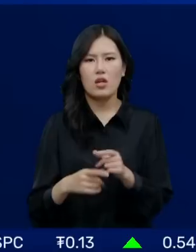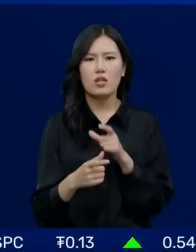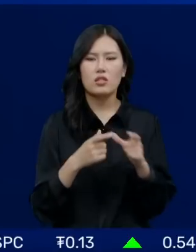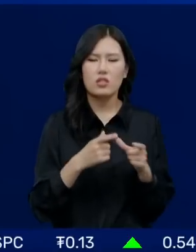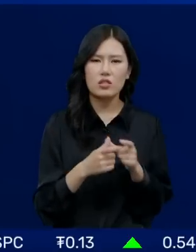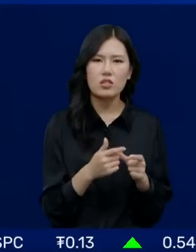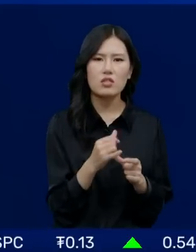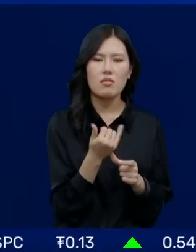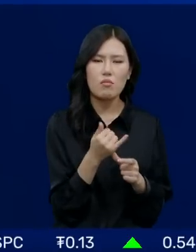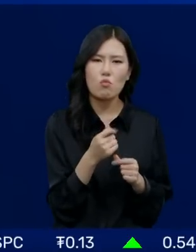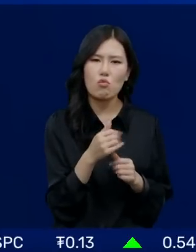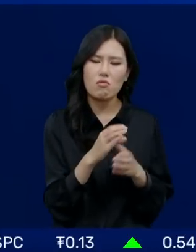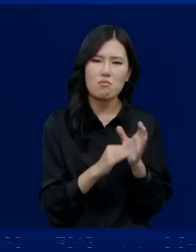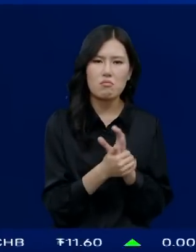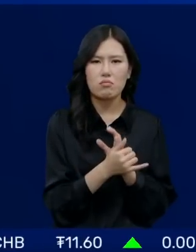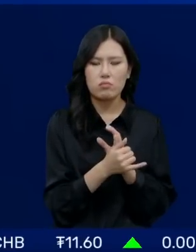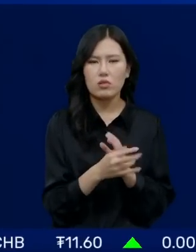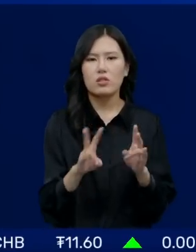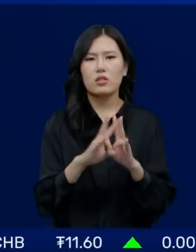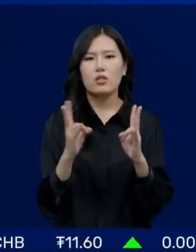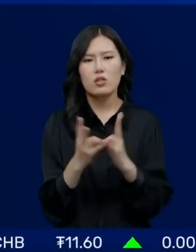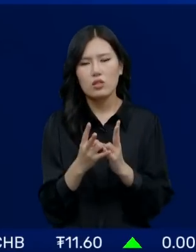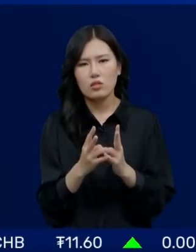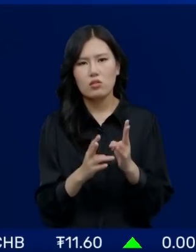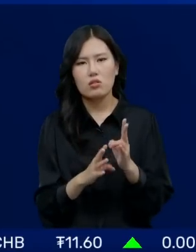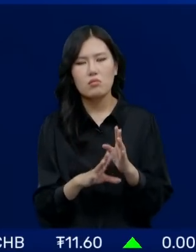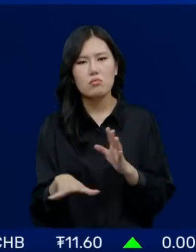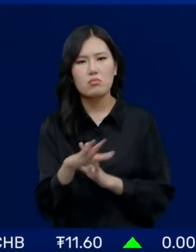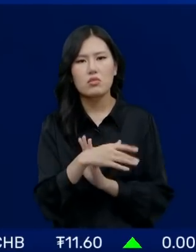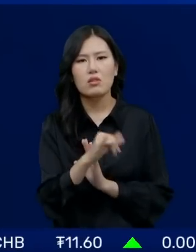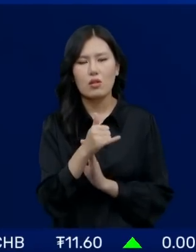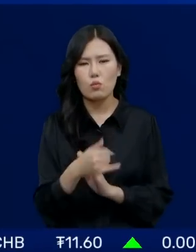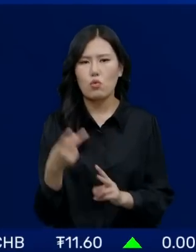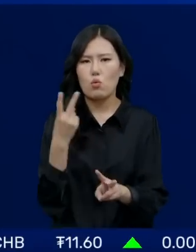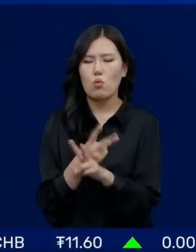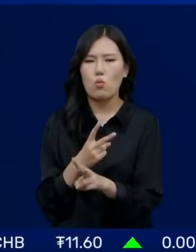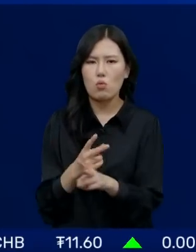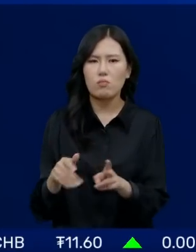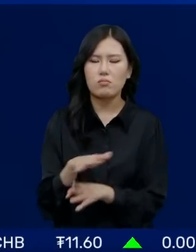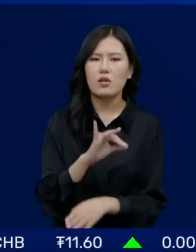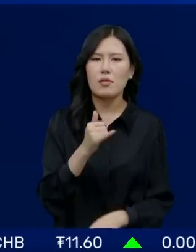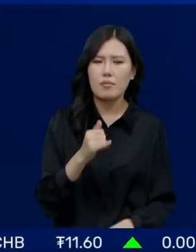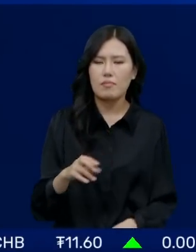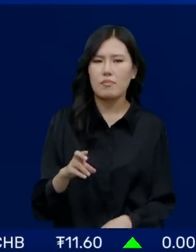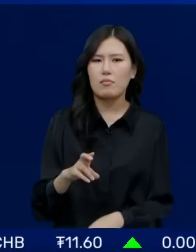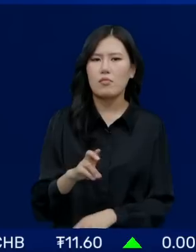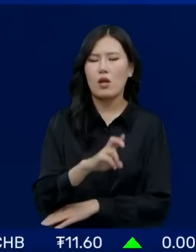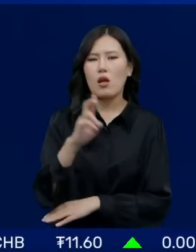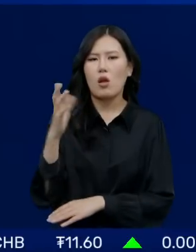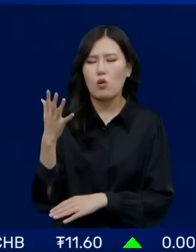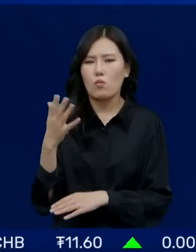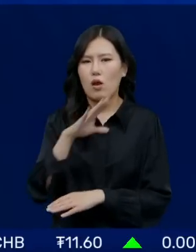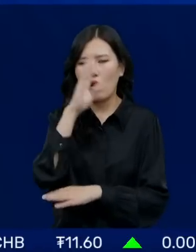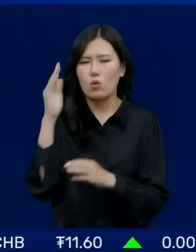нийгмийн хөгжлийн байдал, за эдийн засгийн хөгжил, хууль эрх зүйн орчин, байгаль цаг уурийн одоо нөлөөлөл